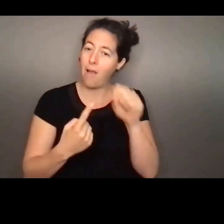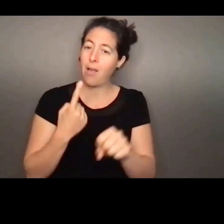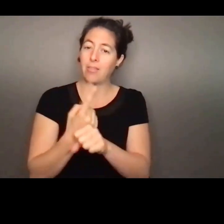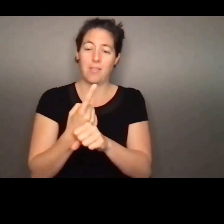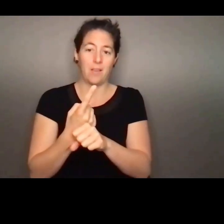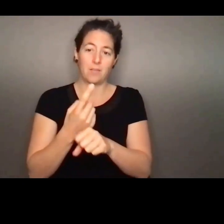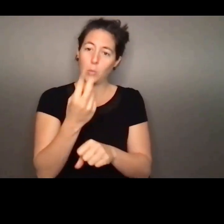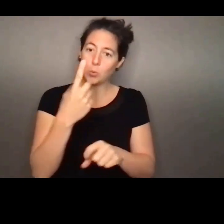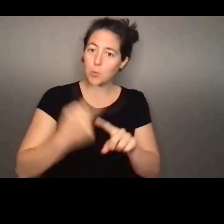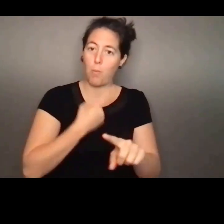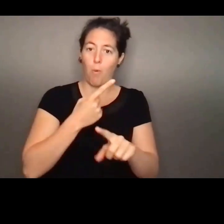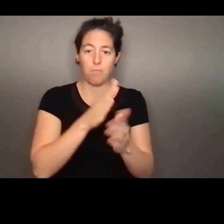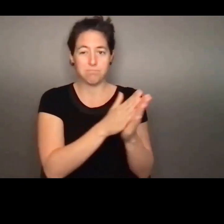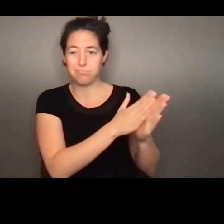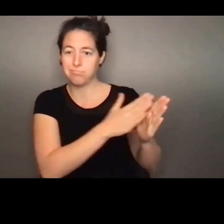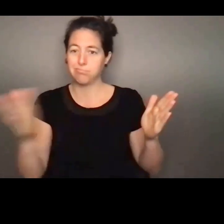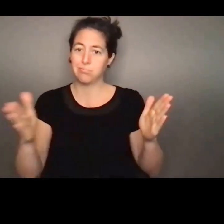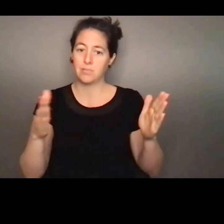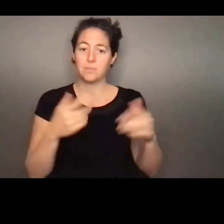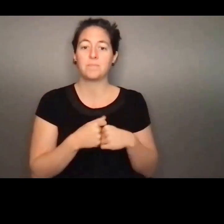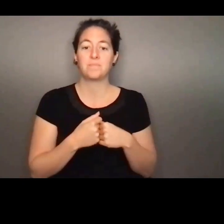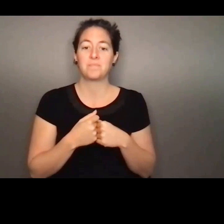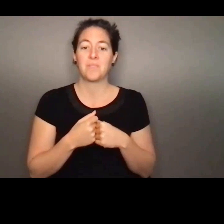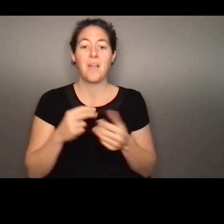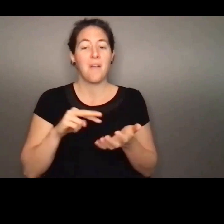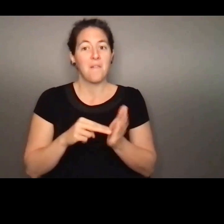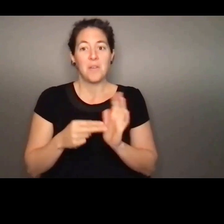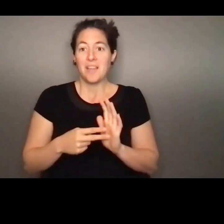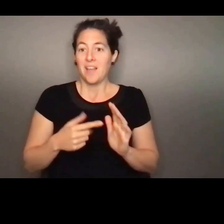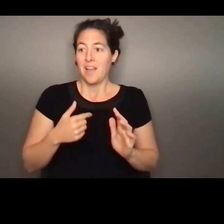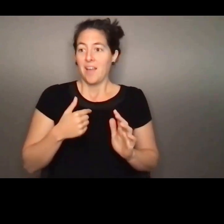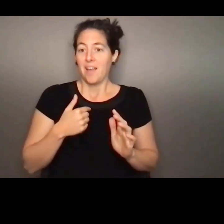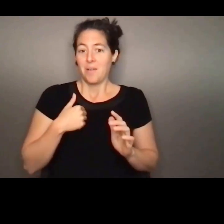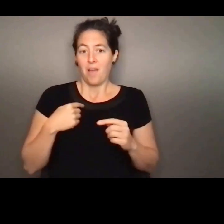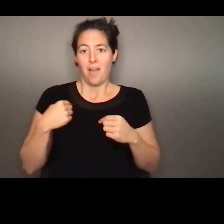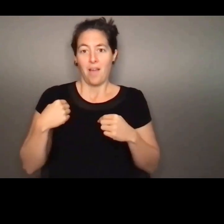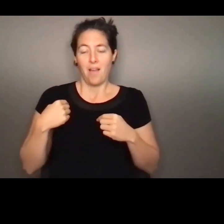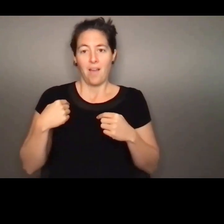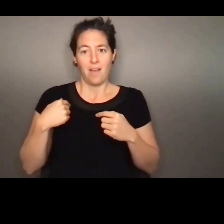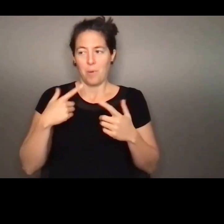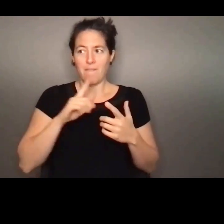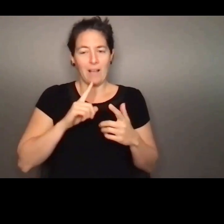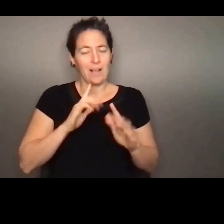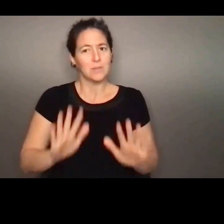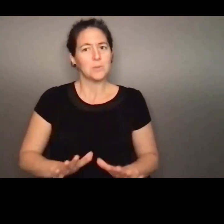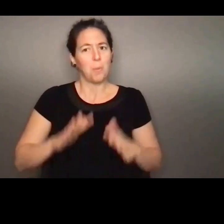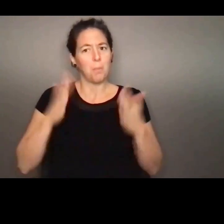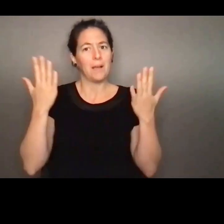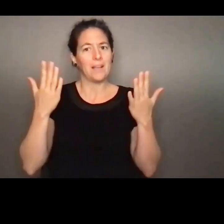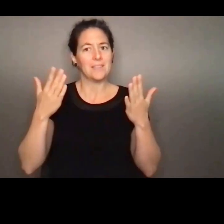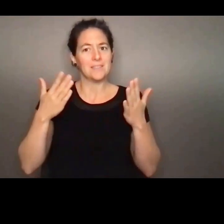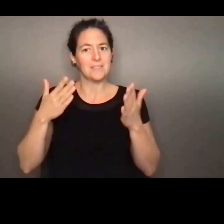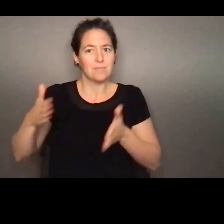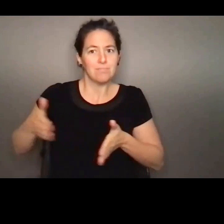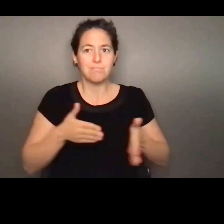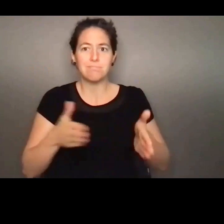c'est un parcours euh, c'est un parcours surprise pour moi, je devrais dire, parce que c'était pas du